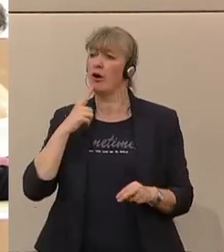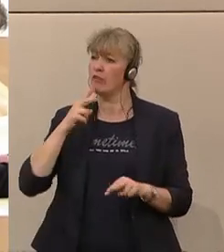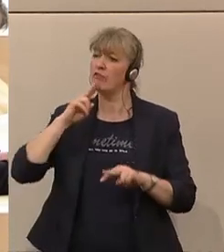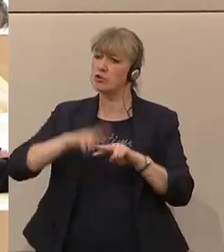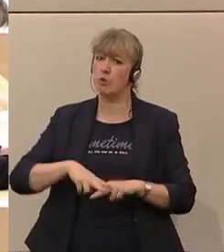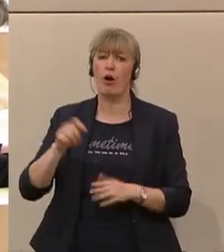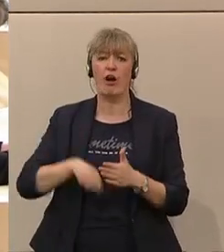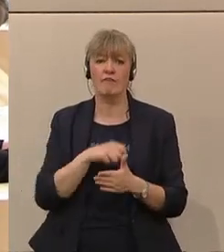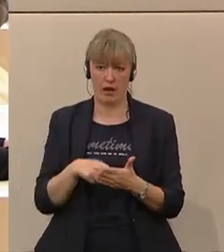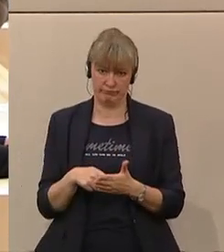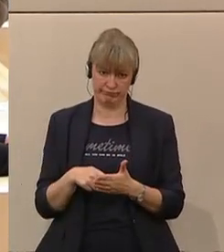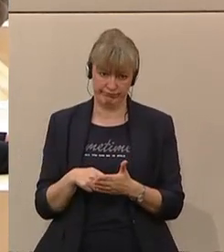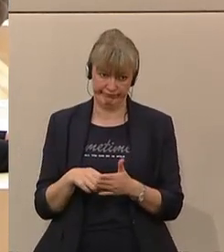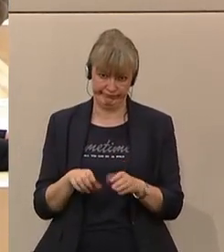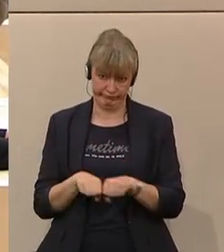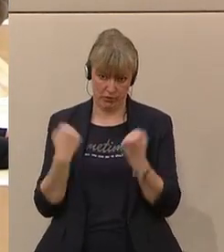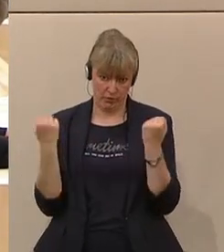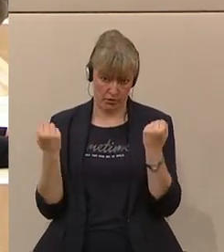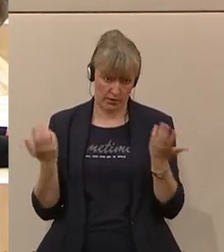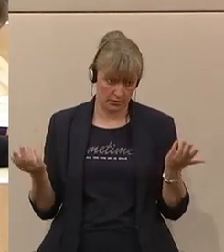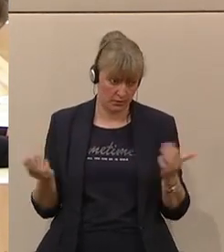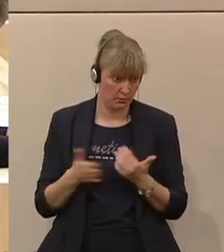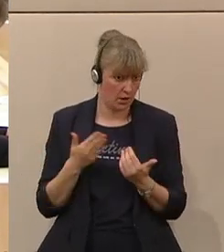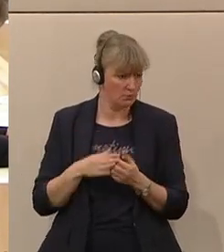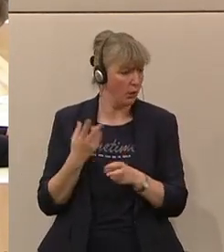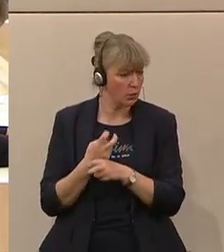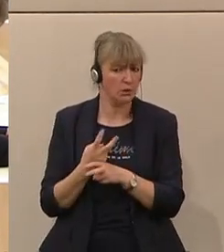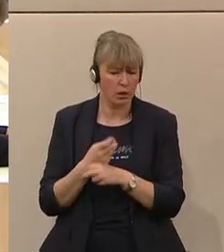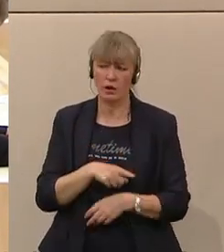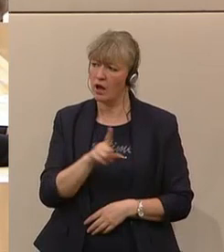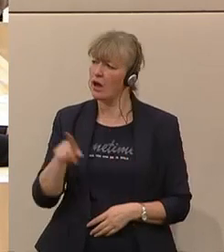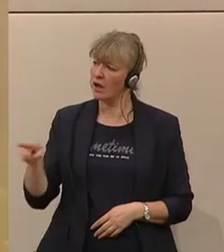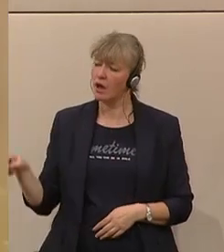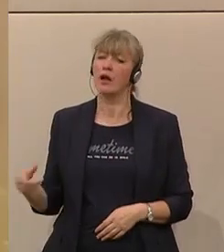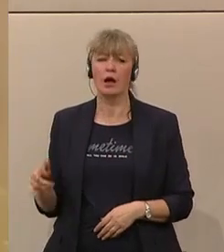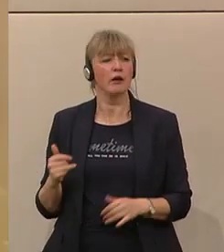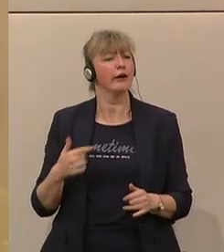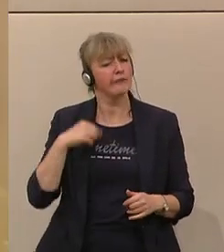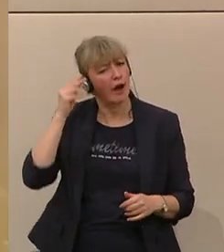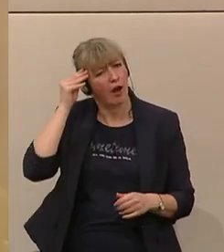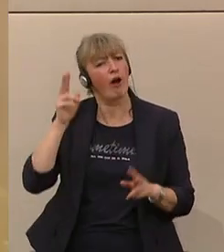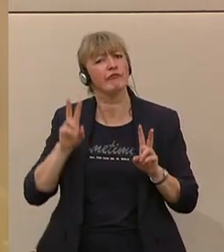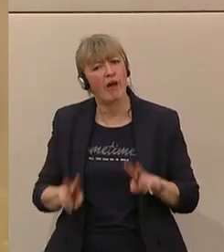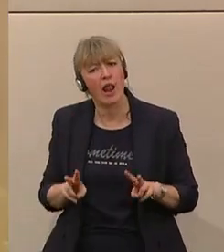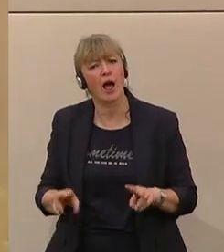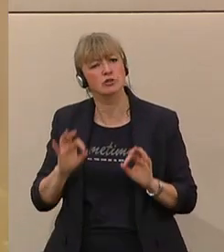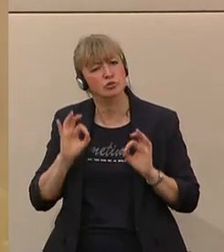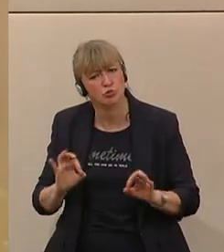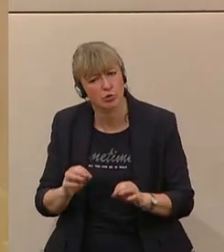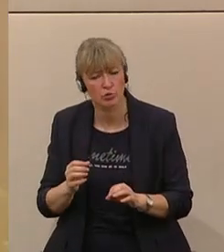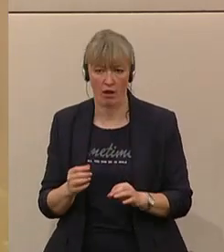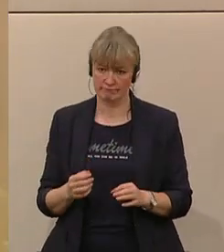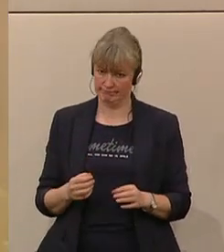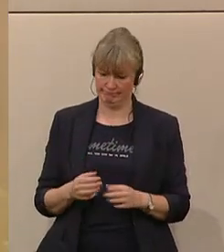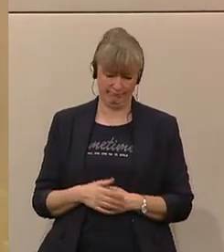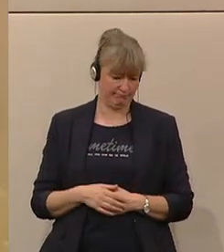Wahlversprechen. Wenn es etwas gibt, wo sich die Österreicherinnen und Österreicher darauf verlassen können, dann ist das